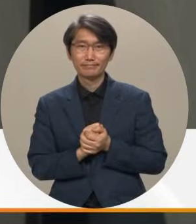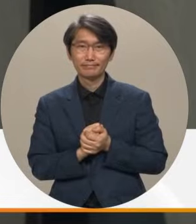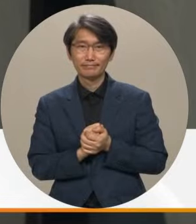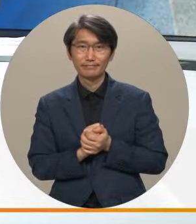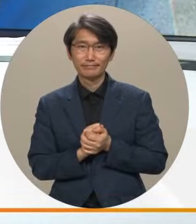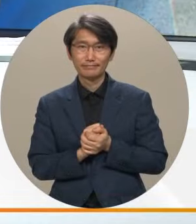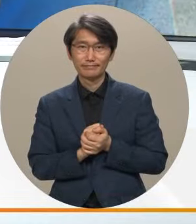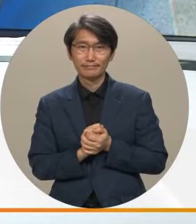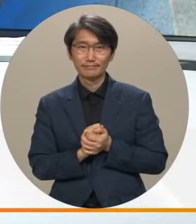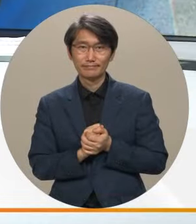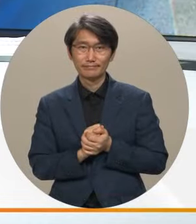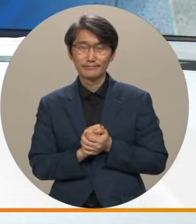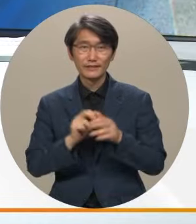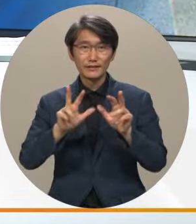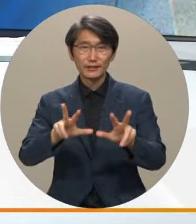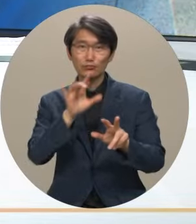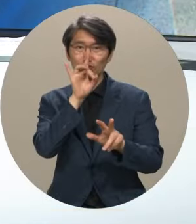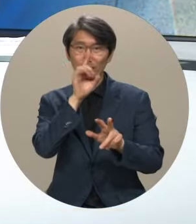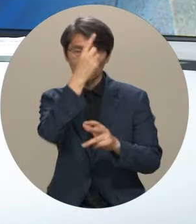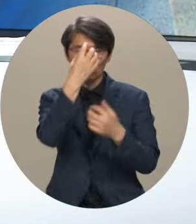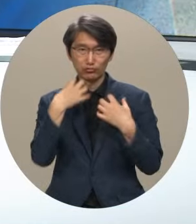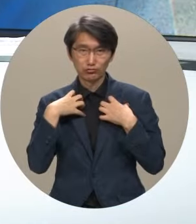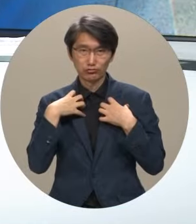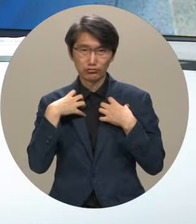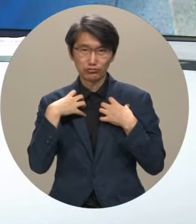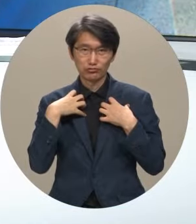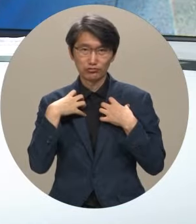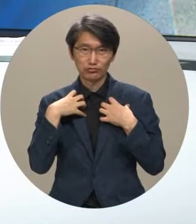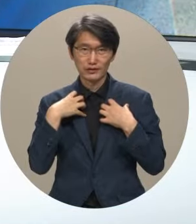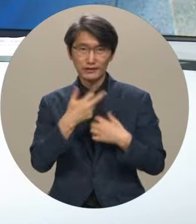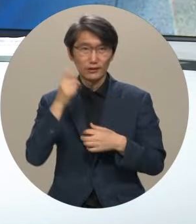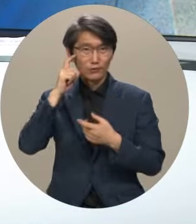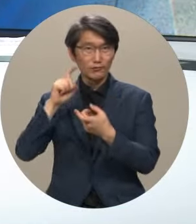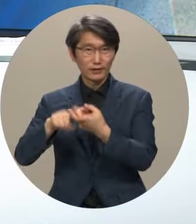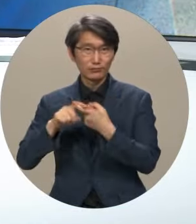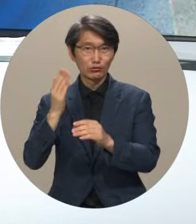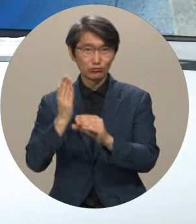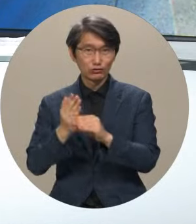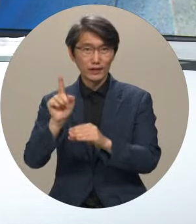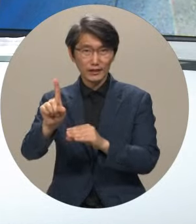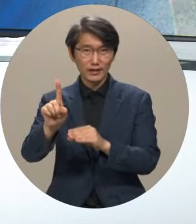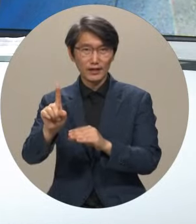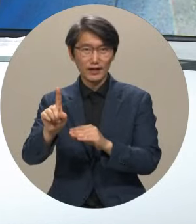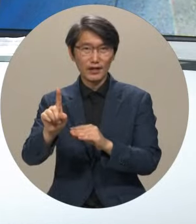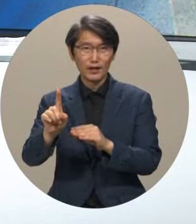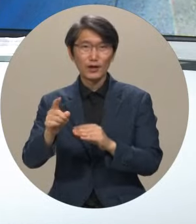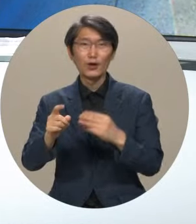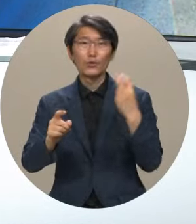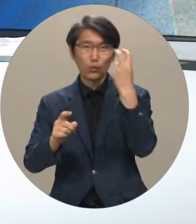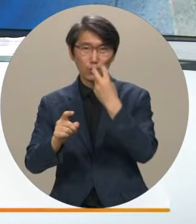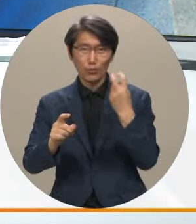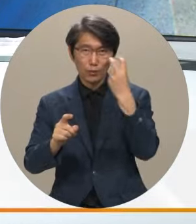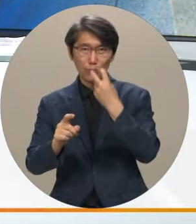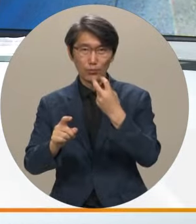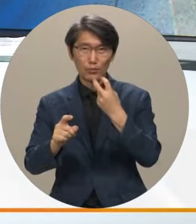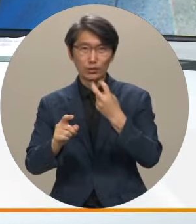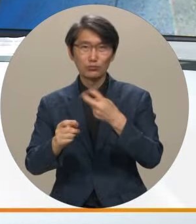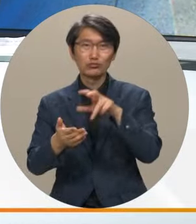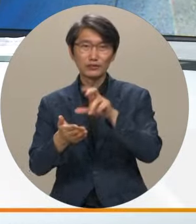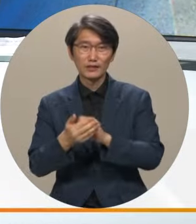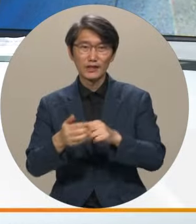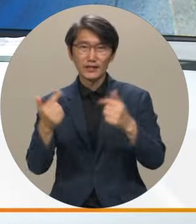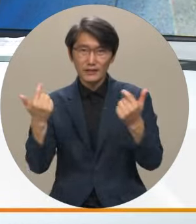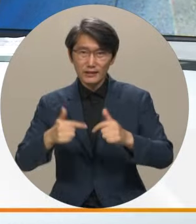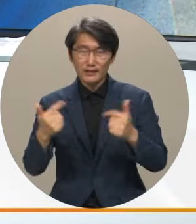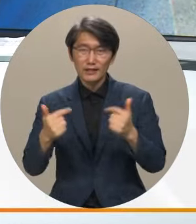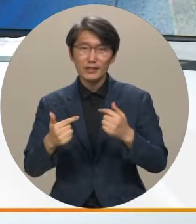자, 그리고 지금 중앙정부의 가장 큰 관심사 중 하나가 돌봄 문제입니다. 지금 이 늘봄학교가